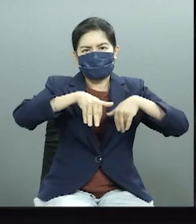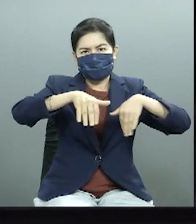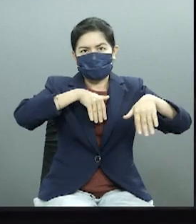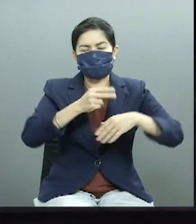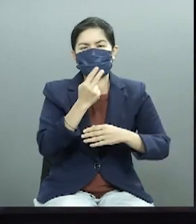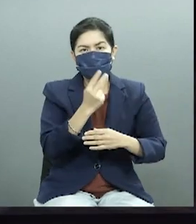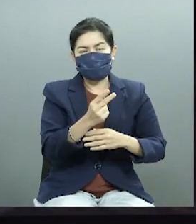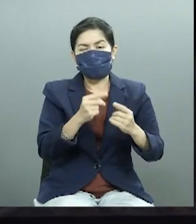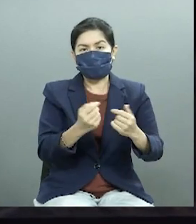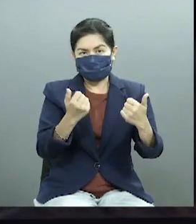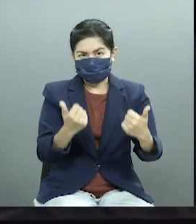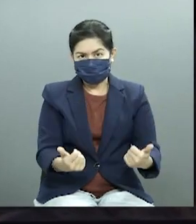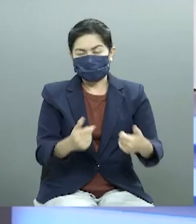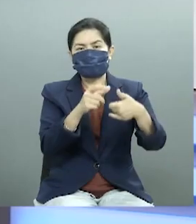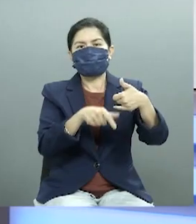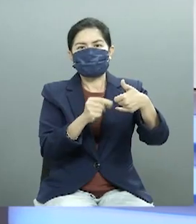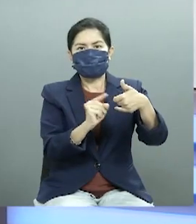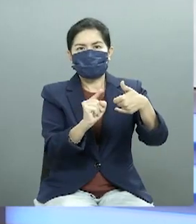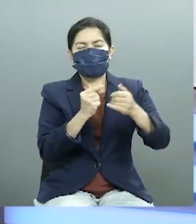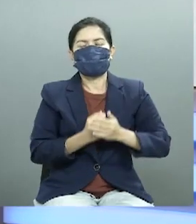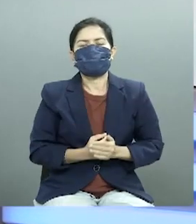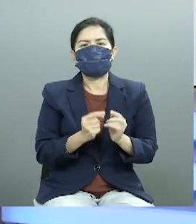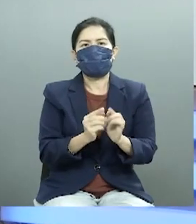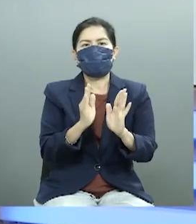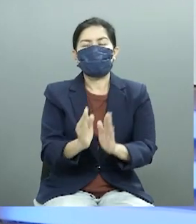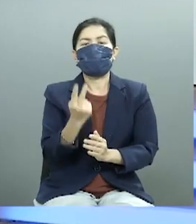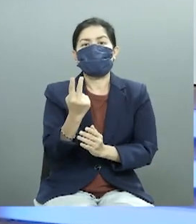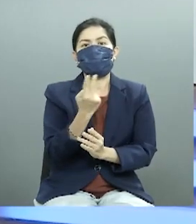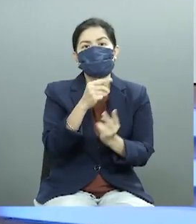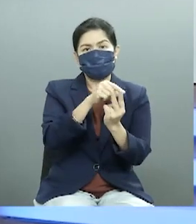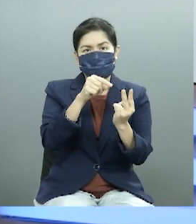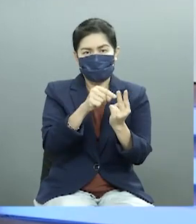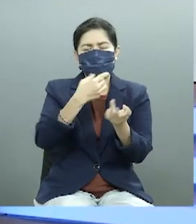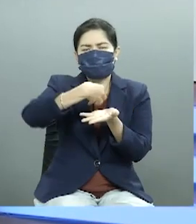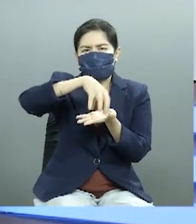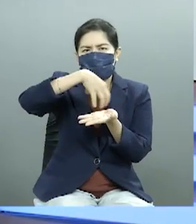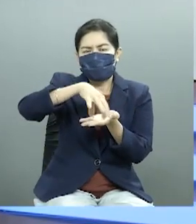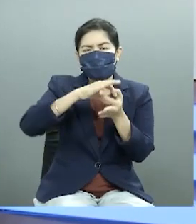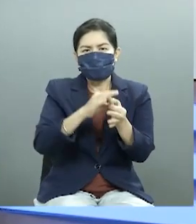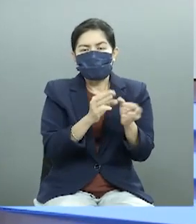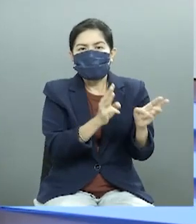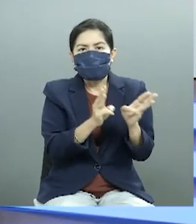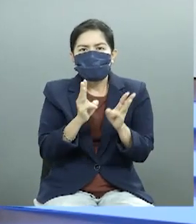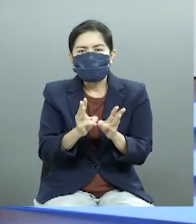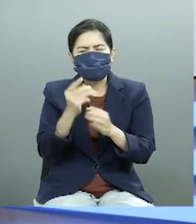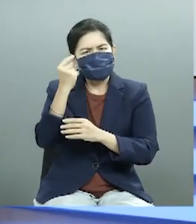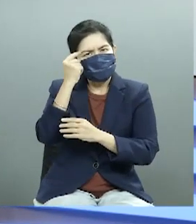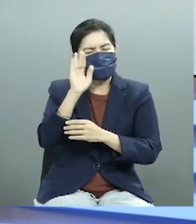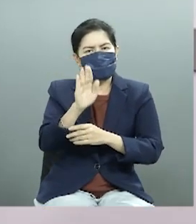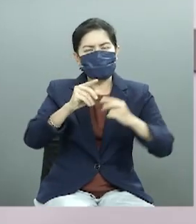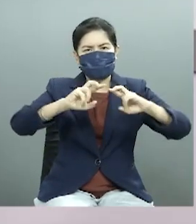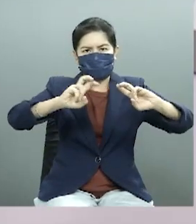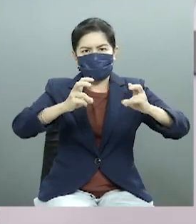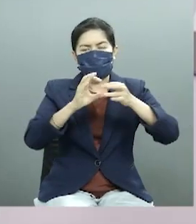ณผู้ชมช่วงนี้คุณอุรชัยสอนแก้วและคุณดาวีชัยคีรีจะมาเล่าให้ฟังถึงแนวคิดของรายการมุมการเมื